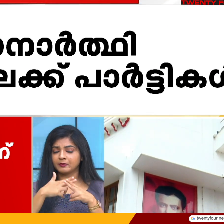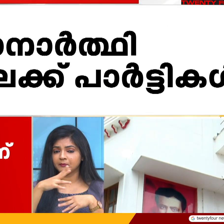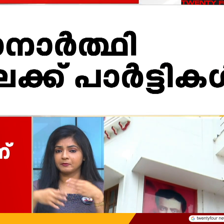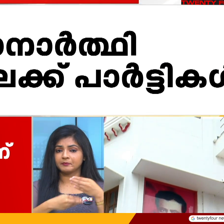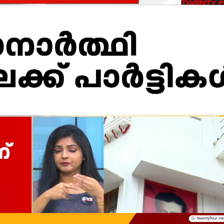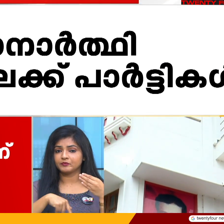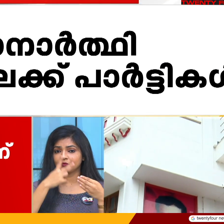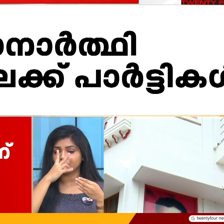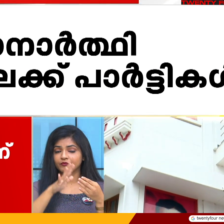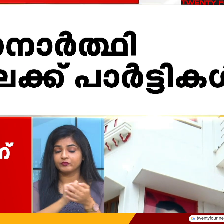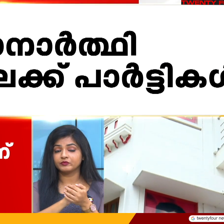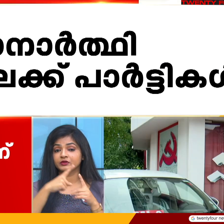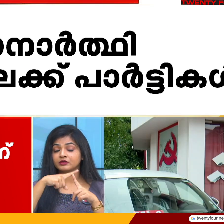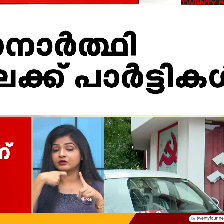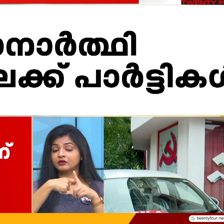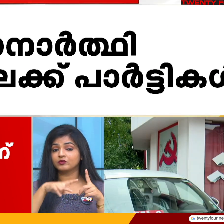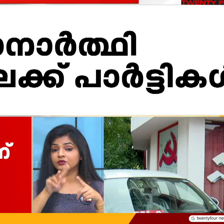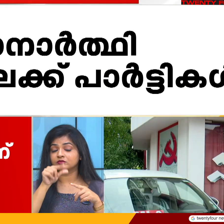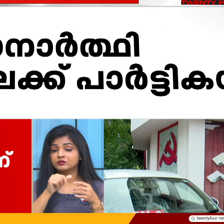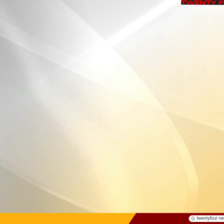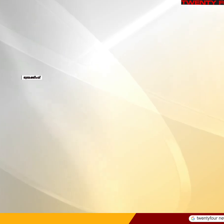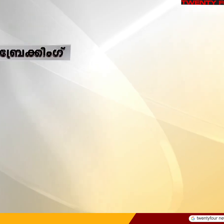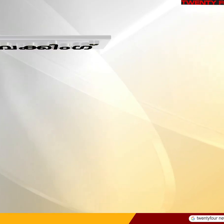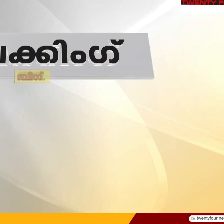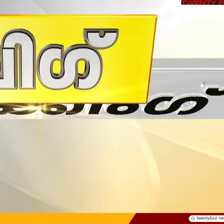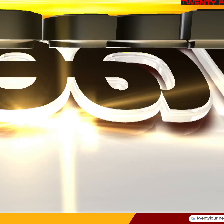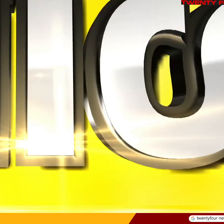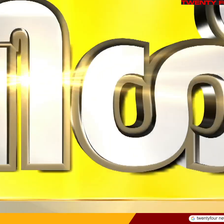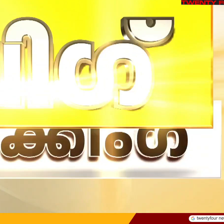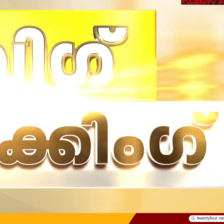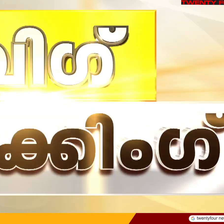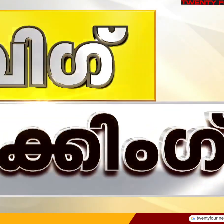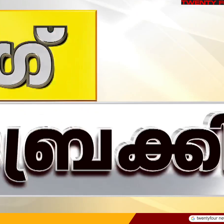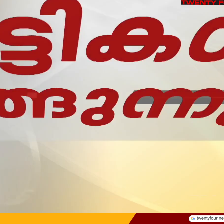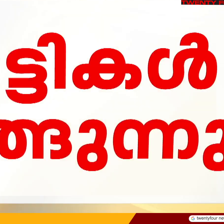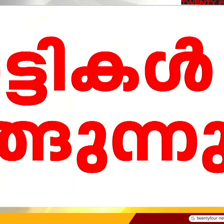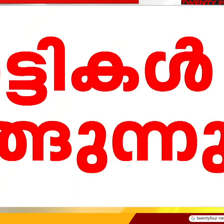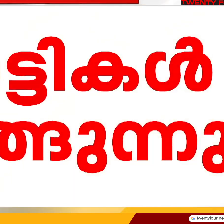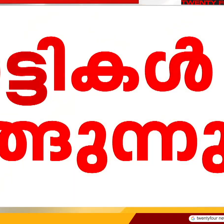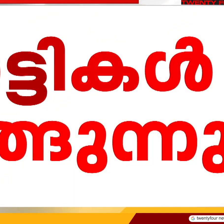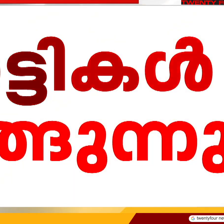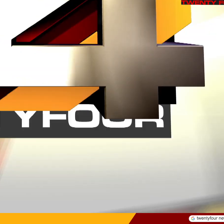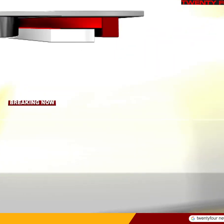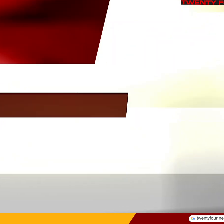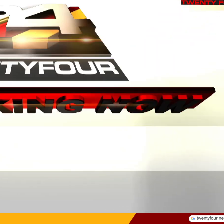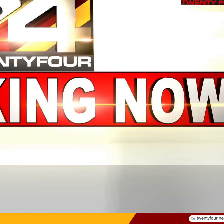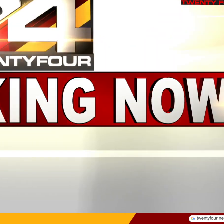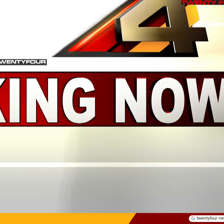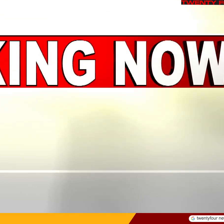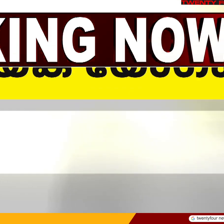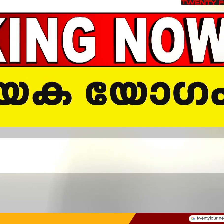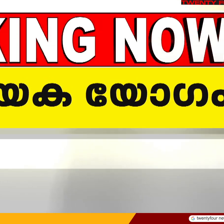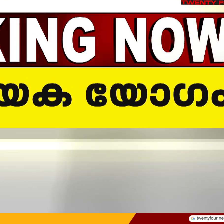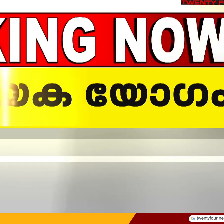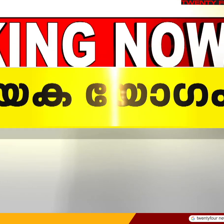PK ബിജു. TK വാസുവിനെ സംബന്ധിച്ചാൽ ഈ കർഷക തൊഴിലാളി സംഘടനകളടക്കം, അതോടൊപ്പം തന്നെ ഈ പട്ടികജാതി സംഘടനകളുടെ എല്ലാം മുന്നണി പോരാളിയായി ഏറെക്കാലം ഈ